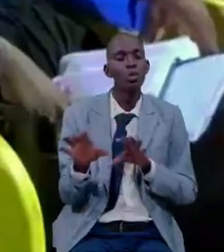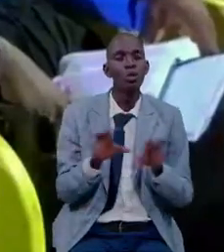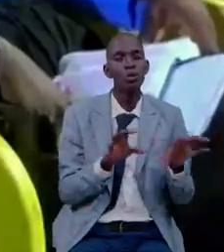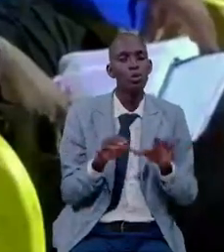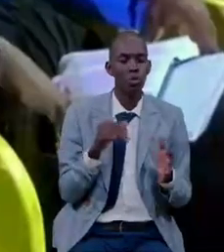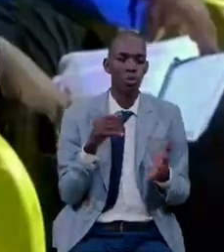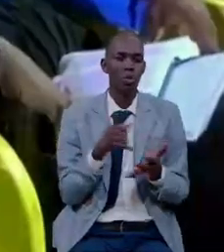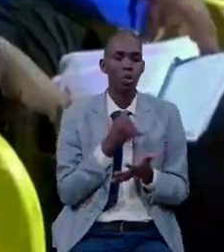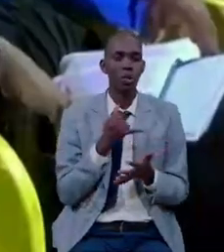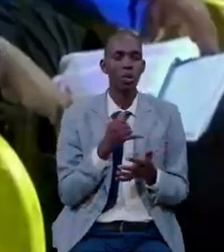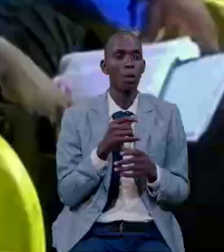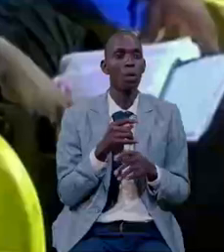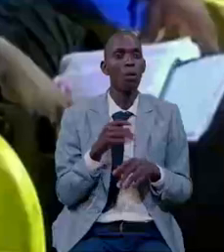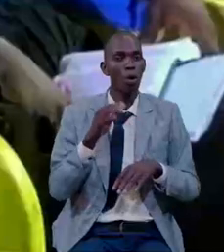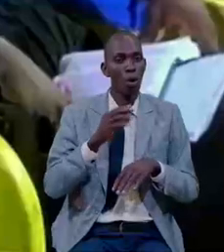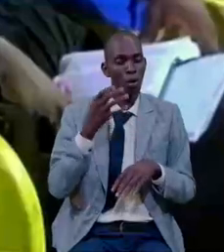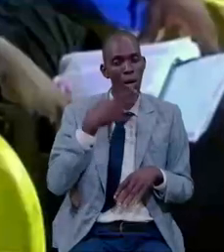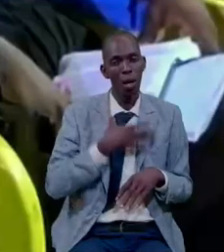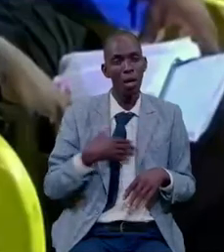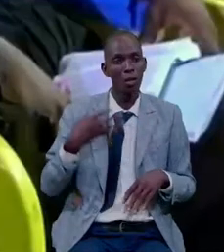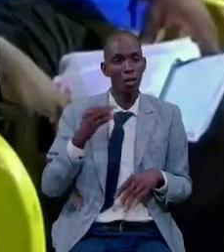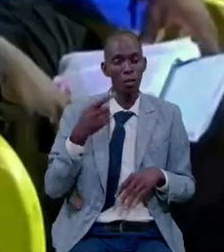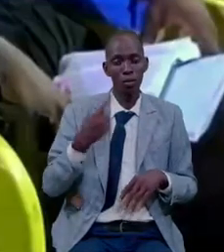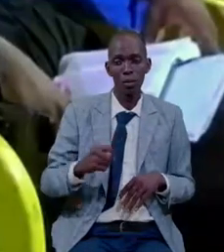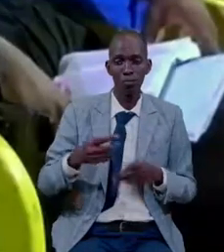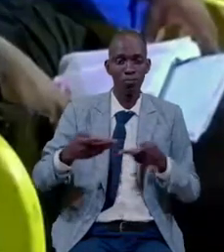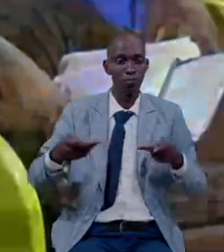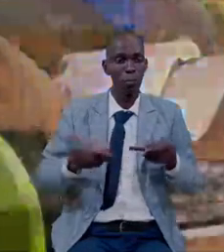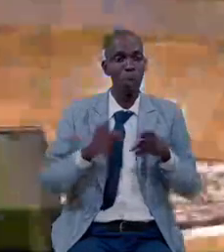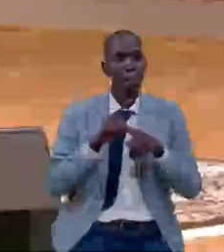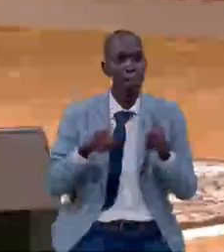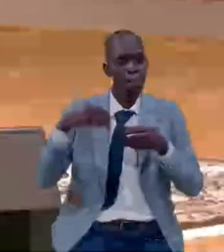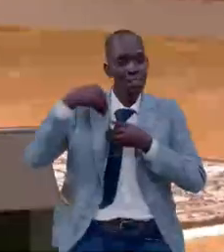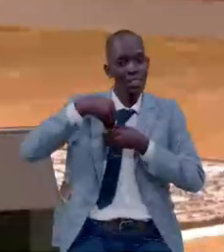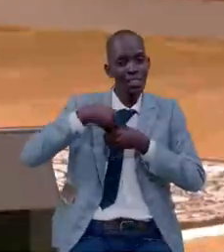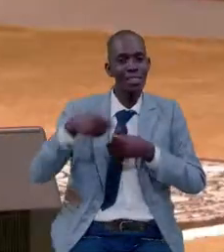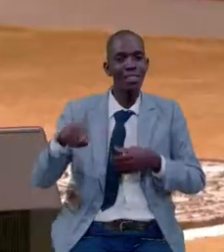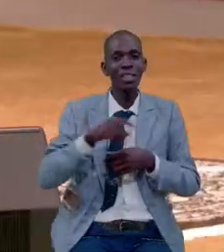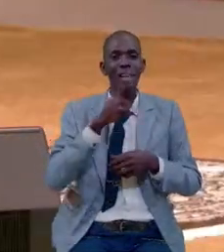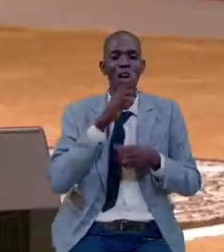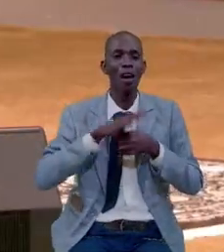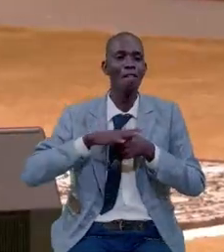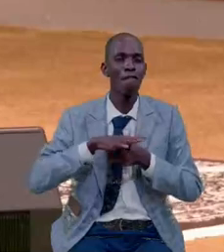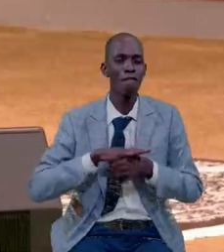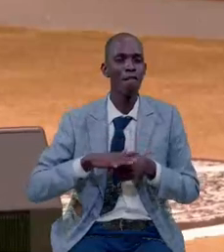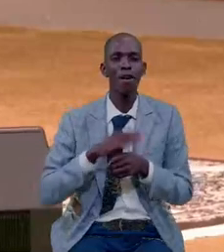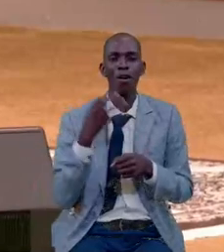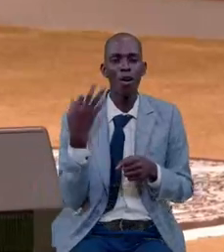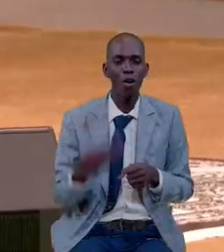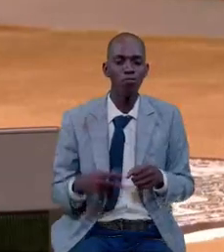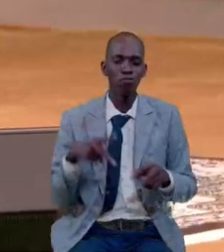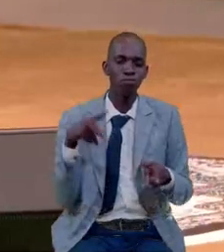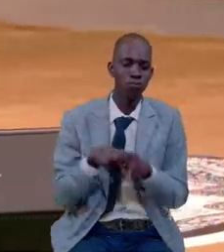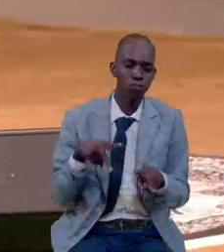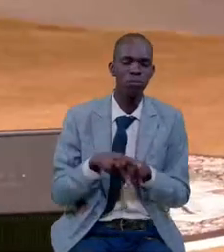et du plat. Et qu'au-dedans, ils sont pleins de rapines et d'intempérance. Vous